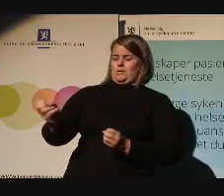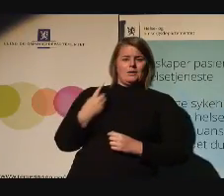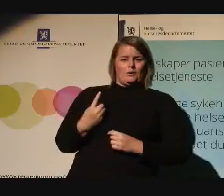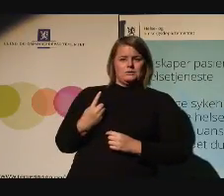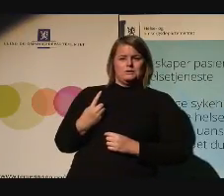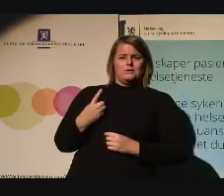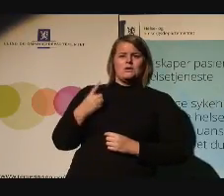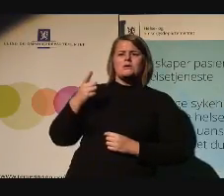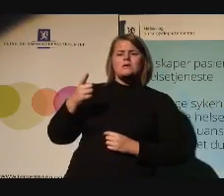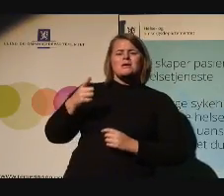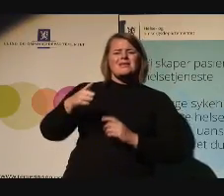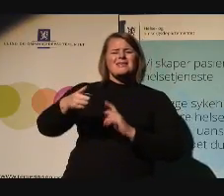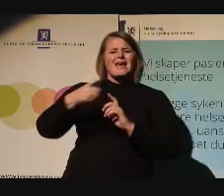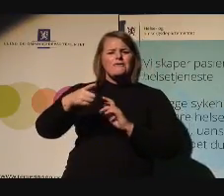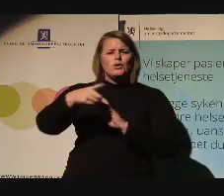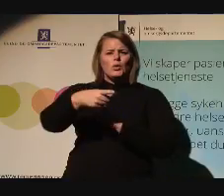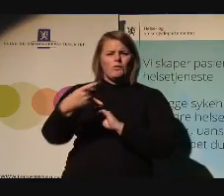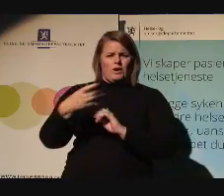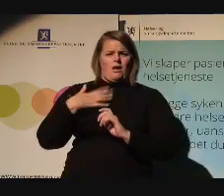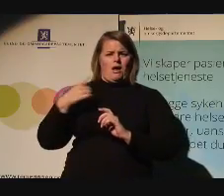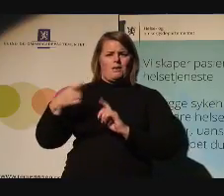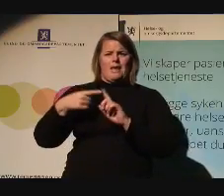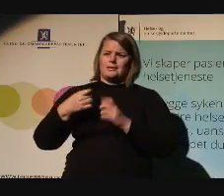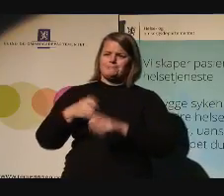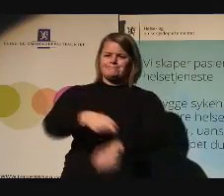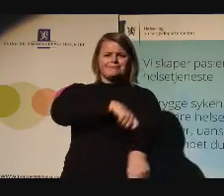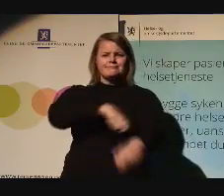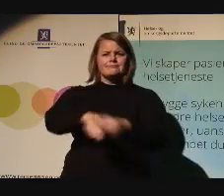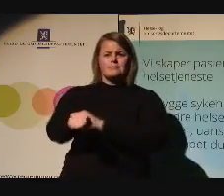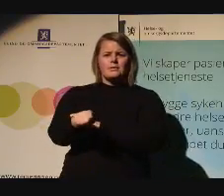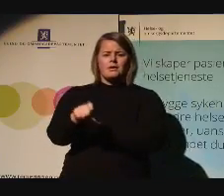krevende utfordring. Hun har gjort en målrettet